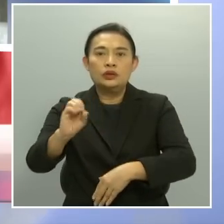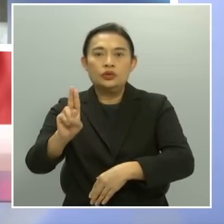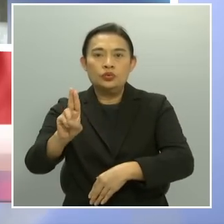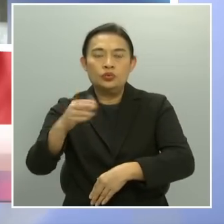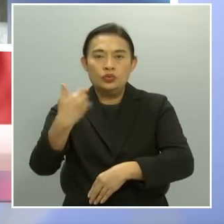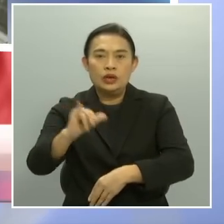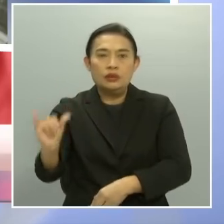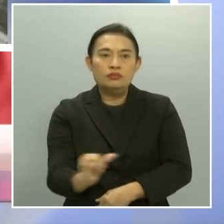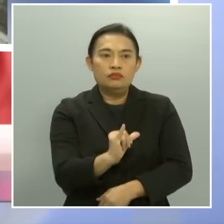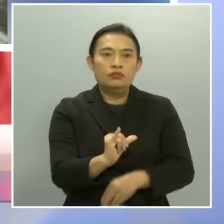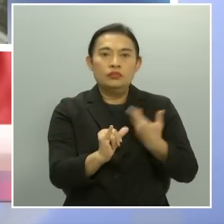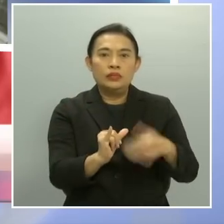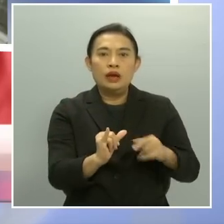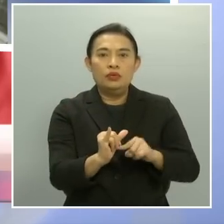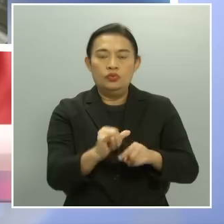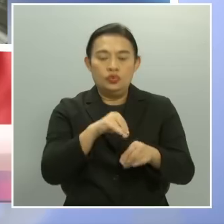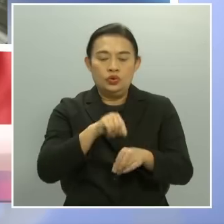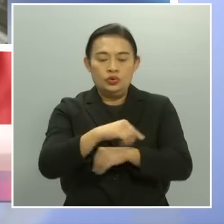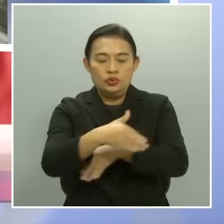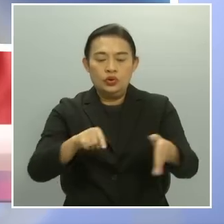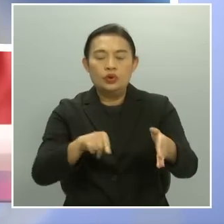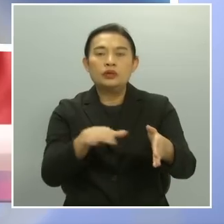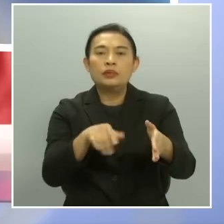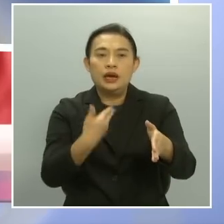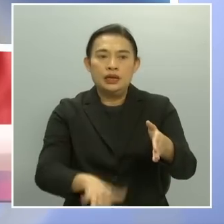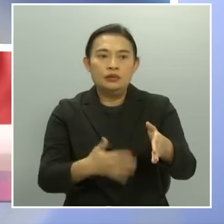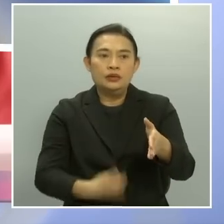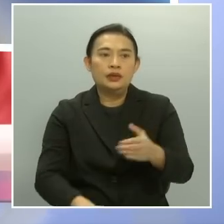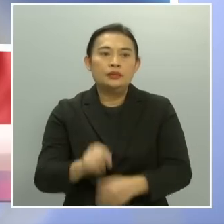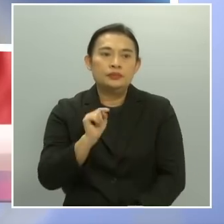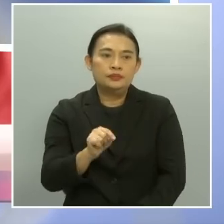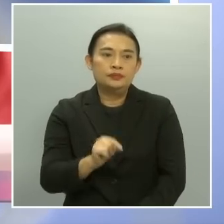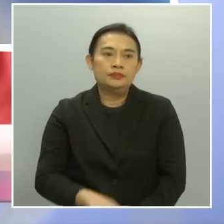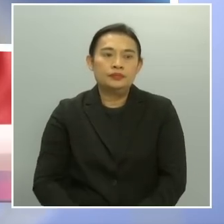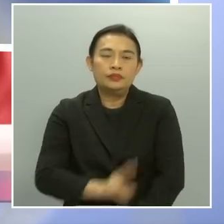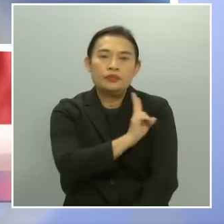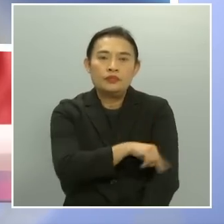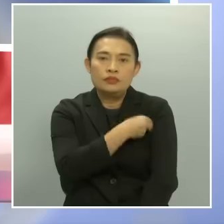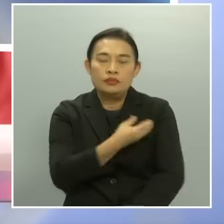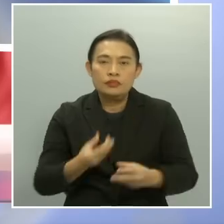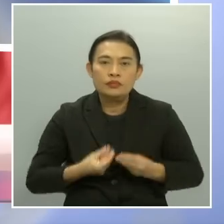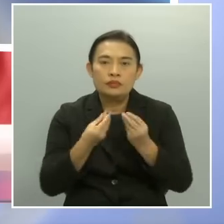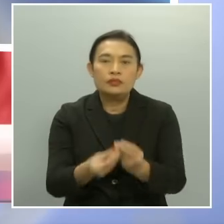ออกแล้วค่ะก็อยู่ห้องปกติค่ะก็เดี๋ยวถ้าเผื่อว่าคุณหมออนุญาตนะคะ